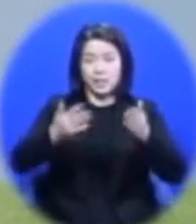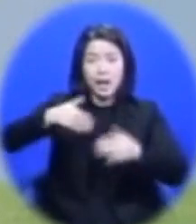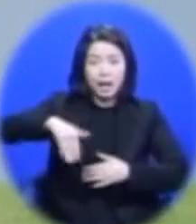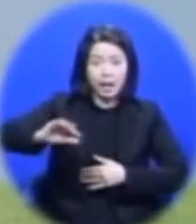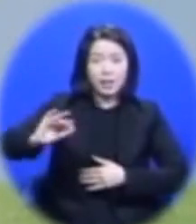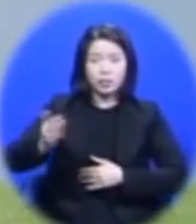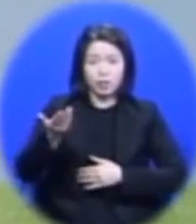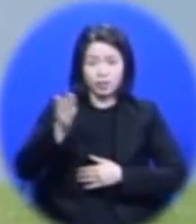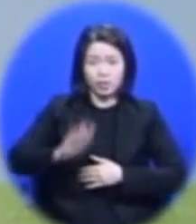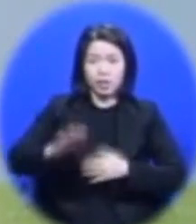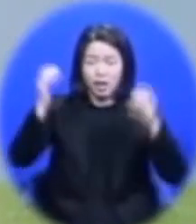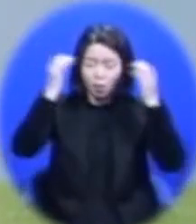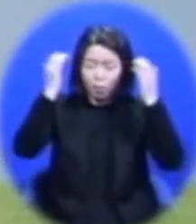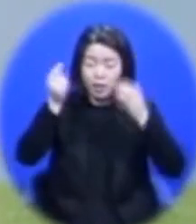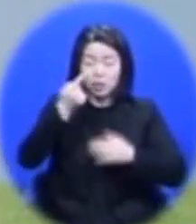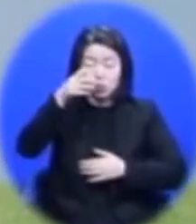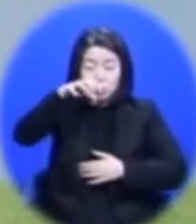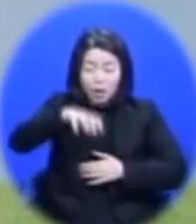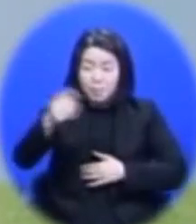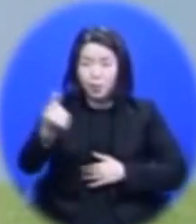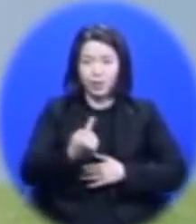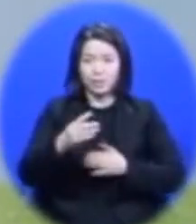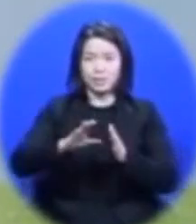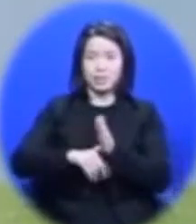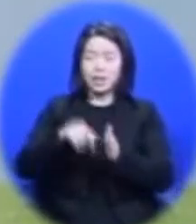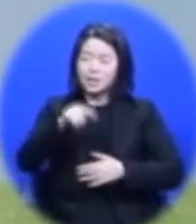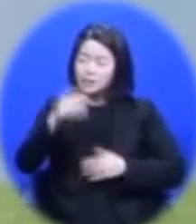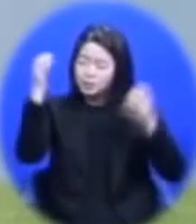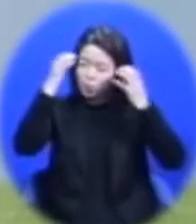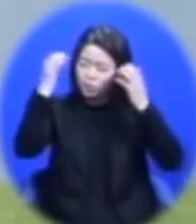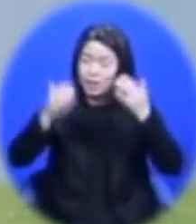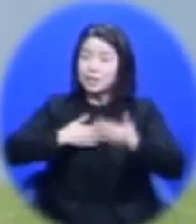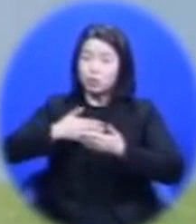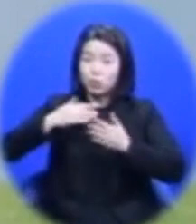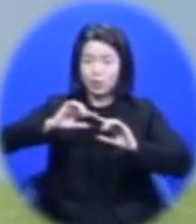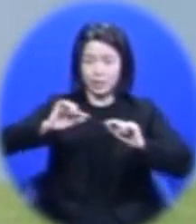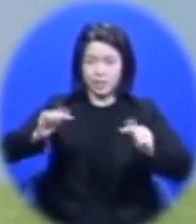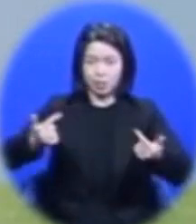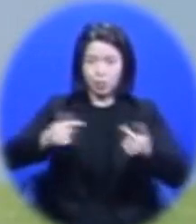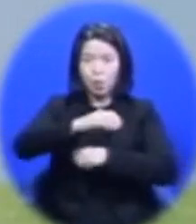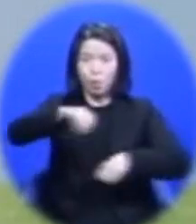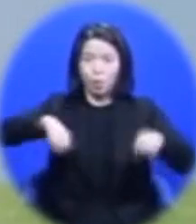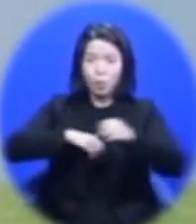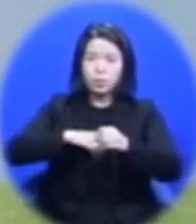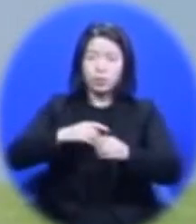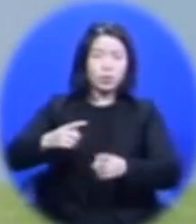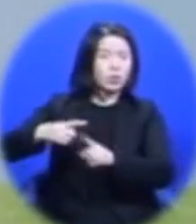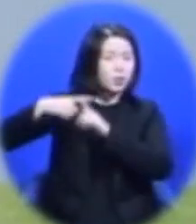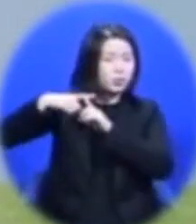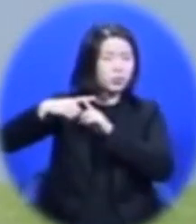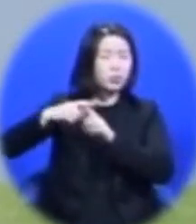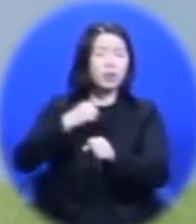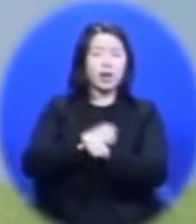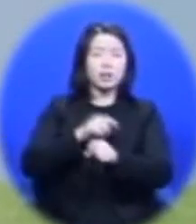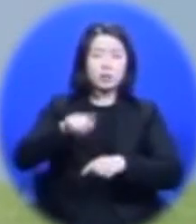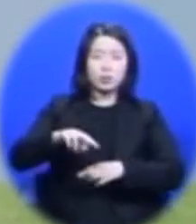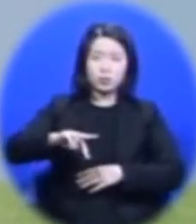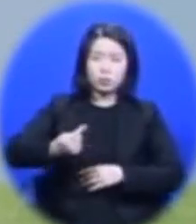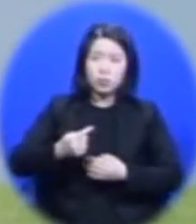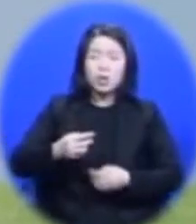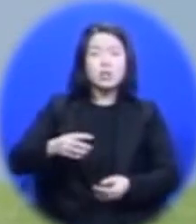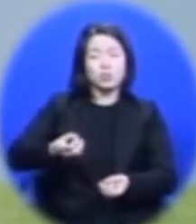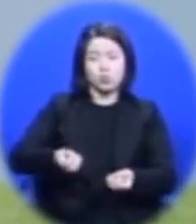되는데 고난이 눈앞에 왔을 때 그 고난을 두려워하지 않고 오히려 순교하는 것도 축복이라고 믿는